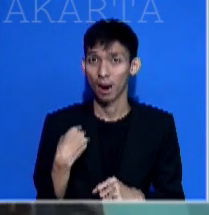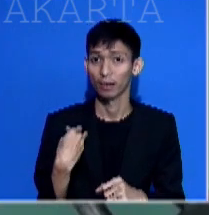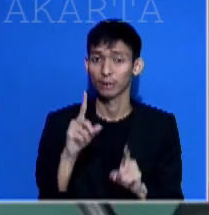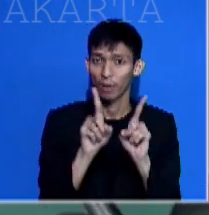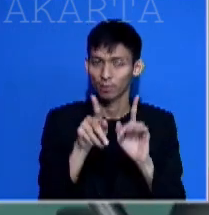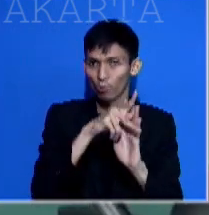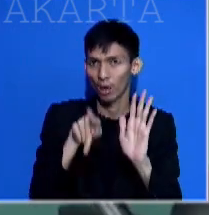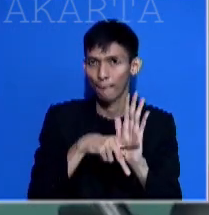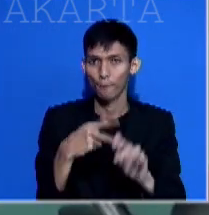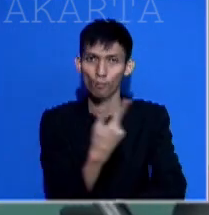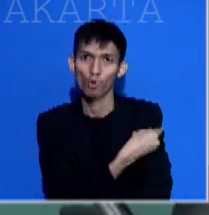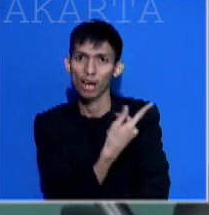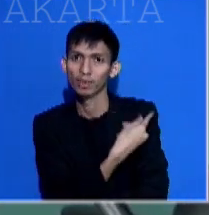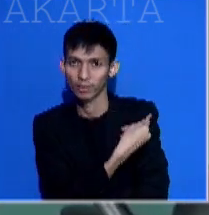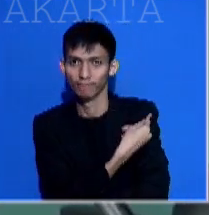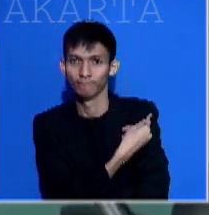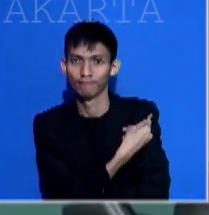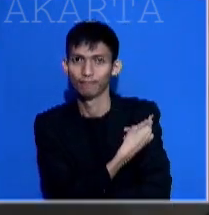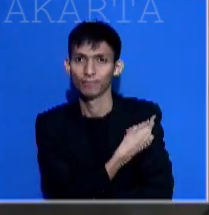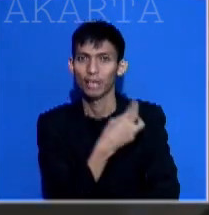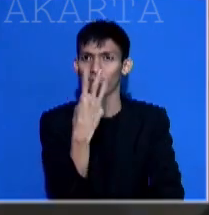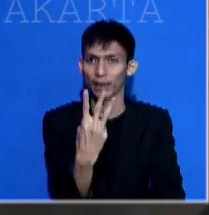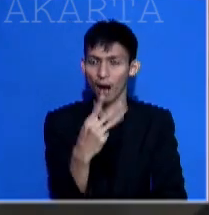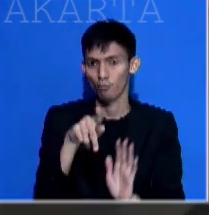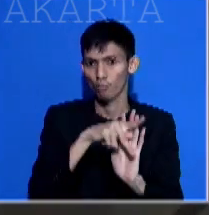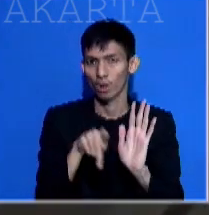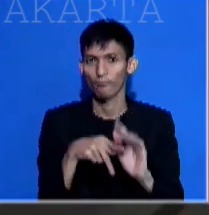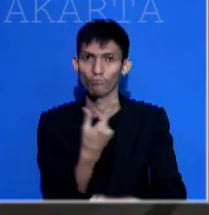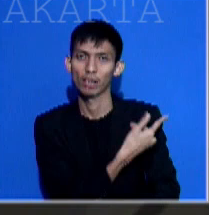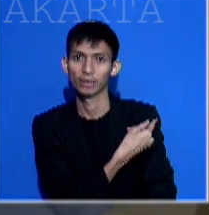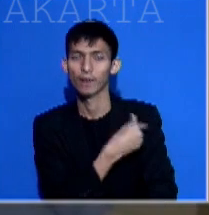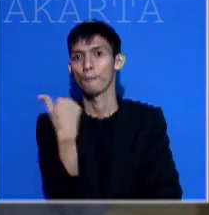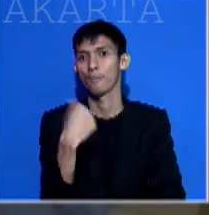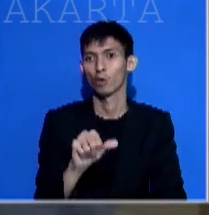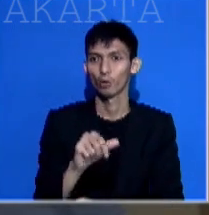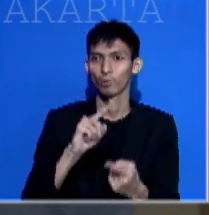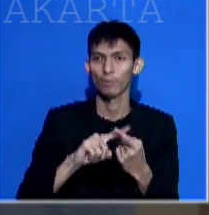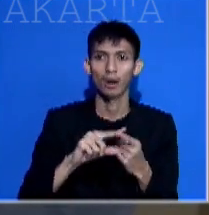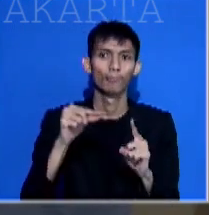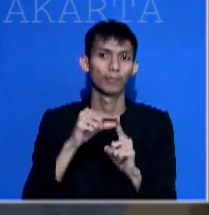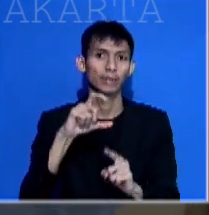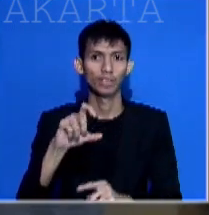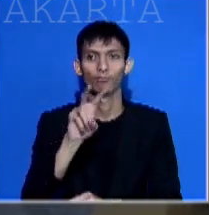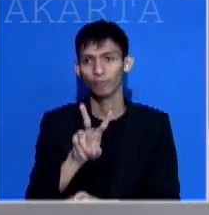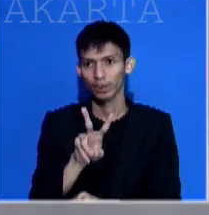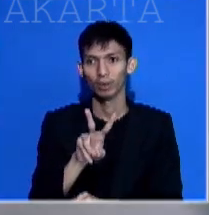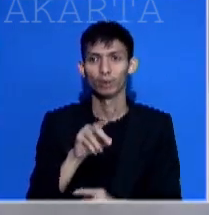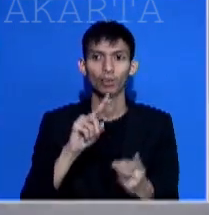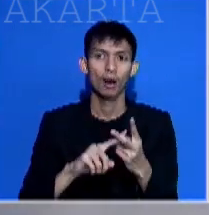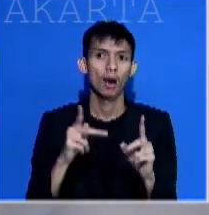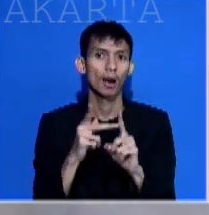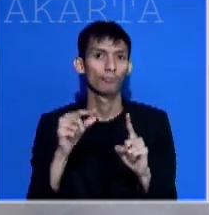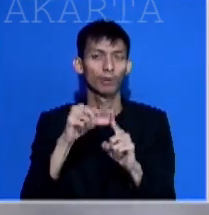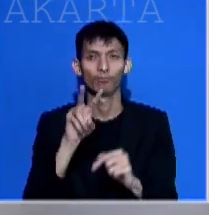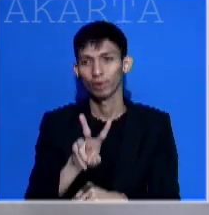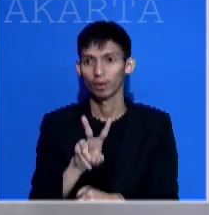dilaksanakan, ada 3 program imunisasi baru di tahun ini yang dilaksanakan, yakni PCV, HPV, dan rotavirus. Imunisasi tersebut